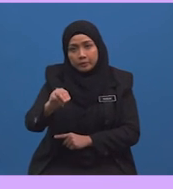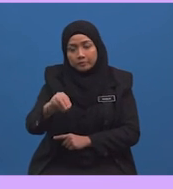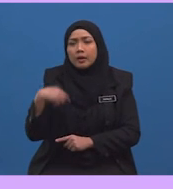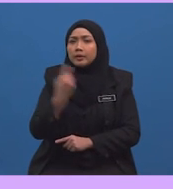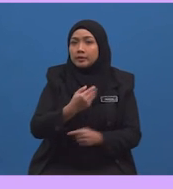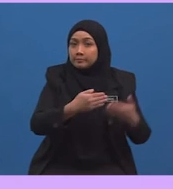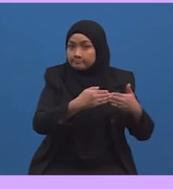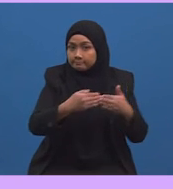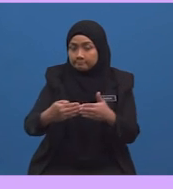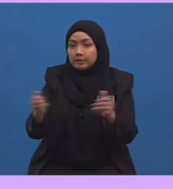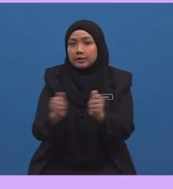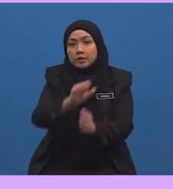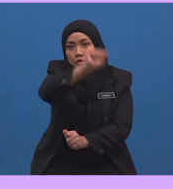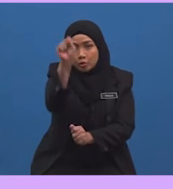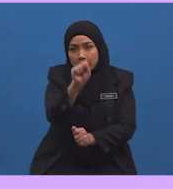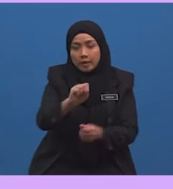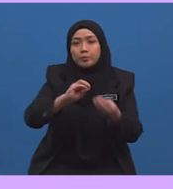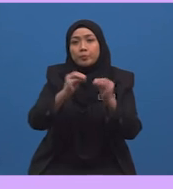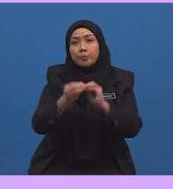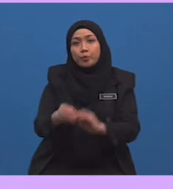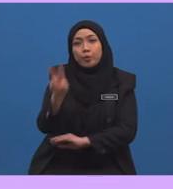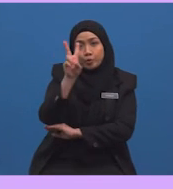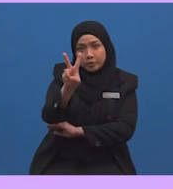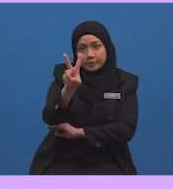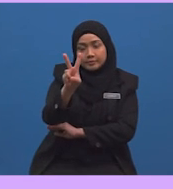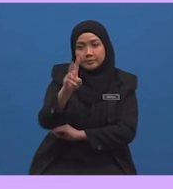Kita teruskan dengan soalan yang seterusnya.